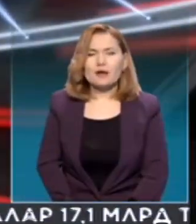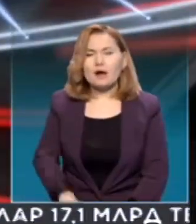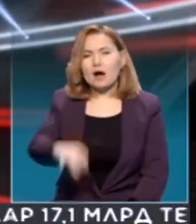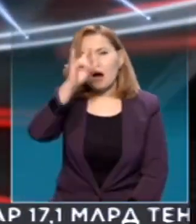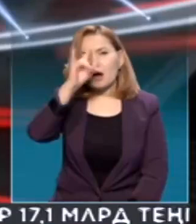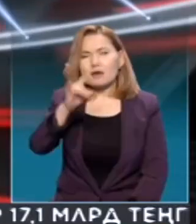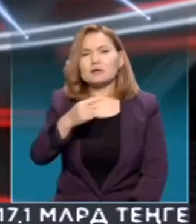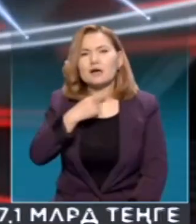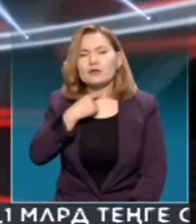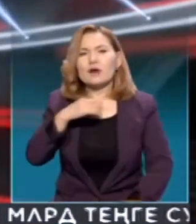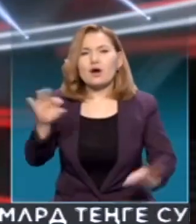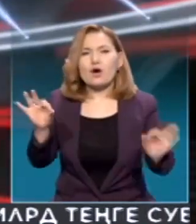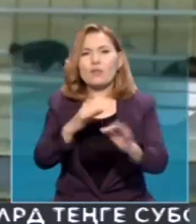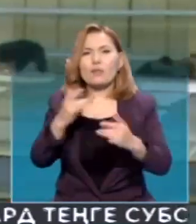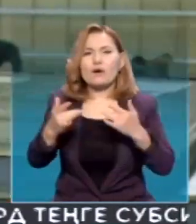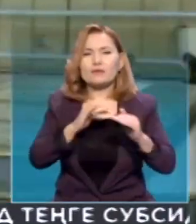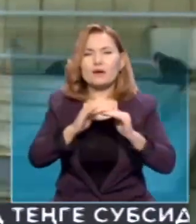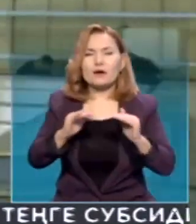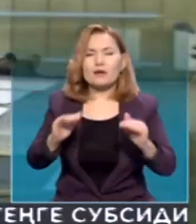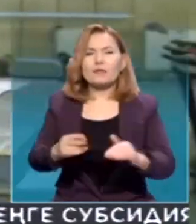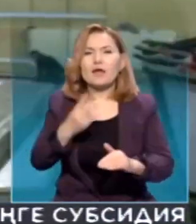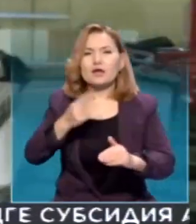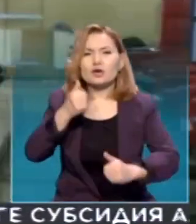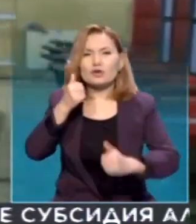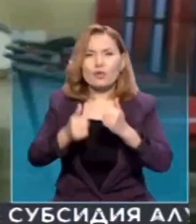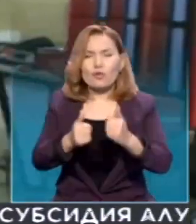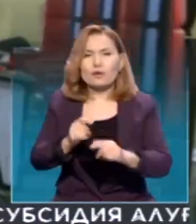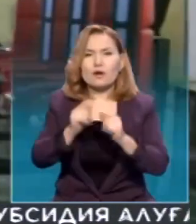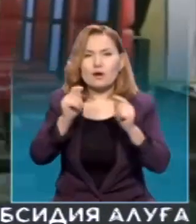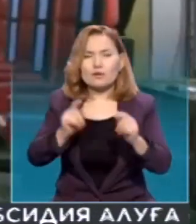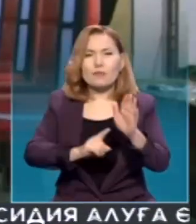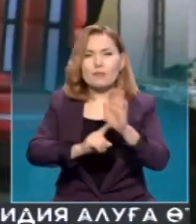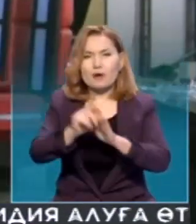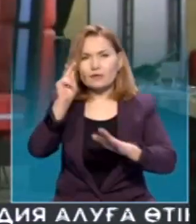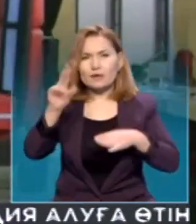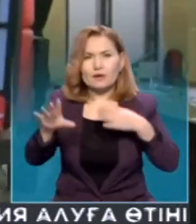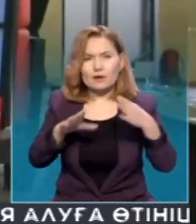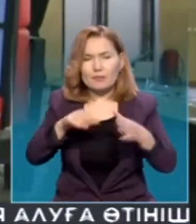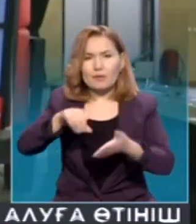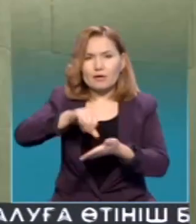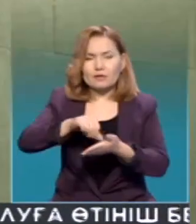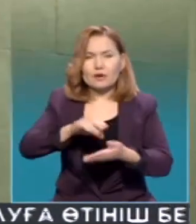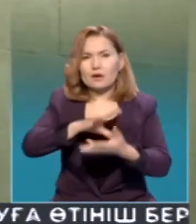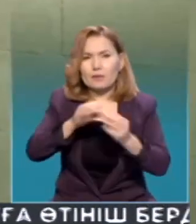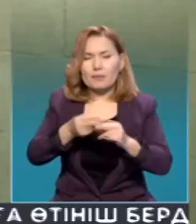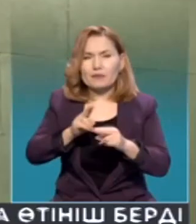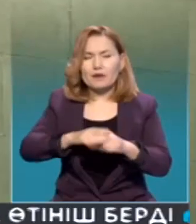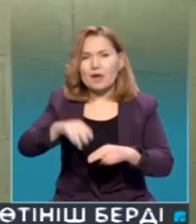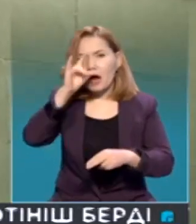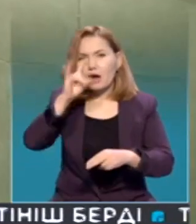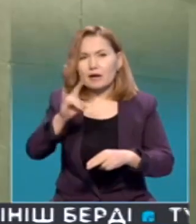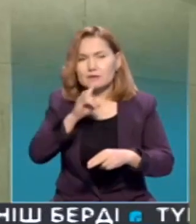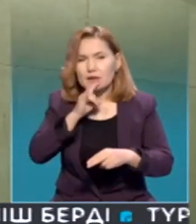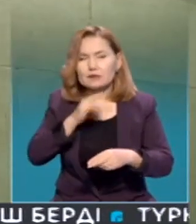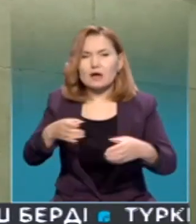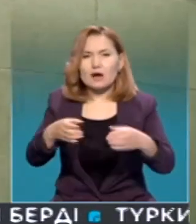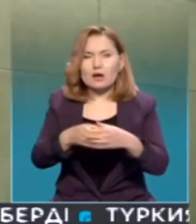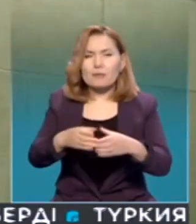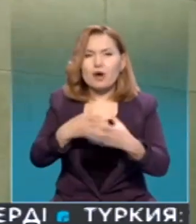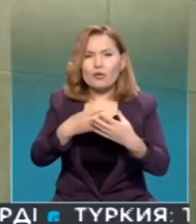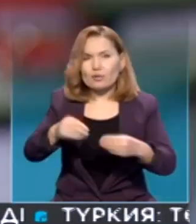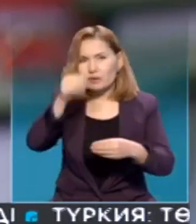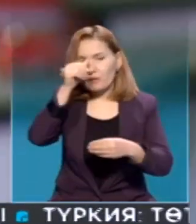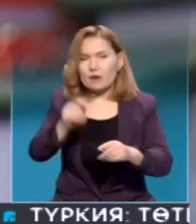Қазақстан дауысы балалар музыкалық мегажобасының екінші маусымына дайындық жұмыстары қызыл жүріп жатыр. Әйгілі The Voice Kids телешоуының қазақстандық нұсқасы көктемнен